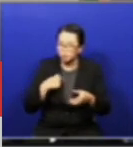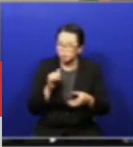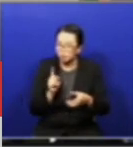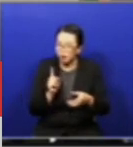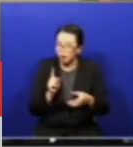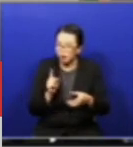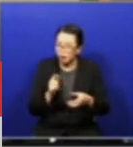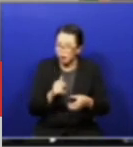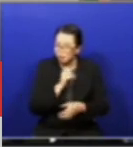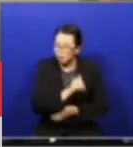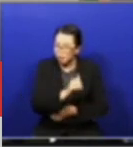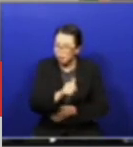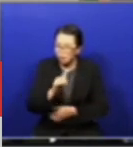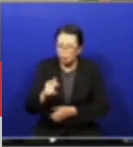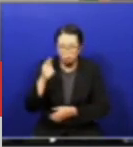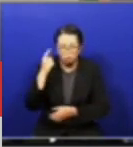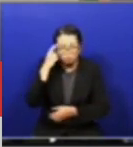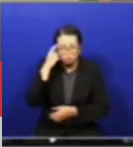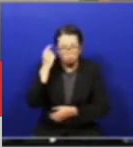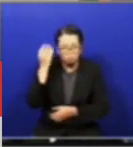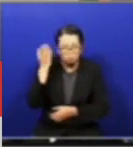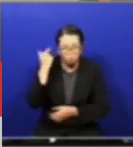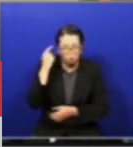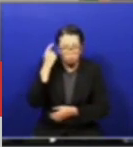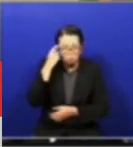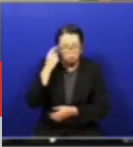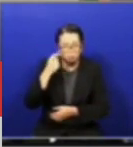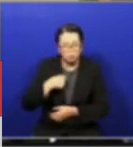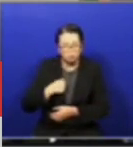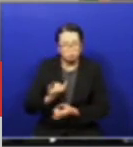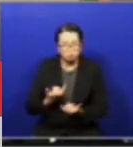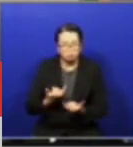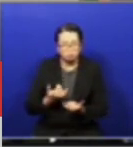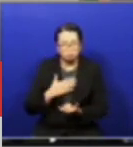ซึ่งไม่จริงก็ไม่เป็นไรผมอาจจะฝันร้ายเมื่อคืนก็เป็นไปได้ขอขอบพระคุณท่านประธานครับ